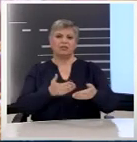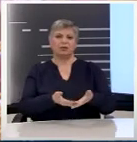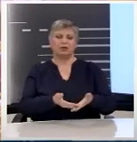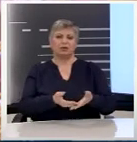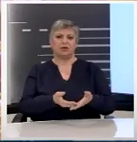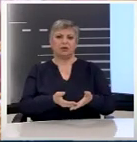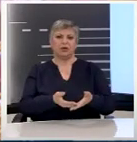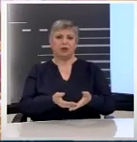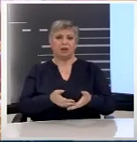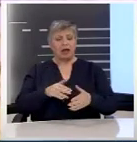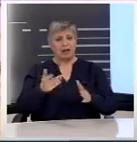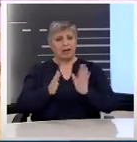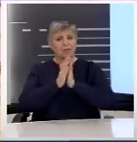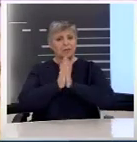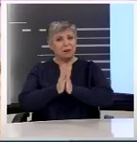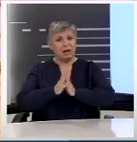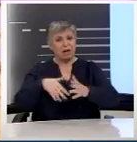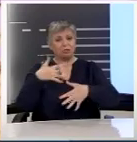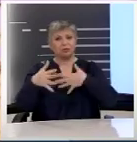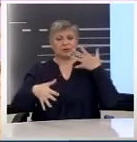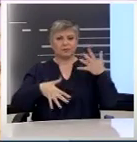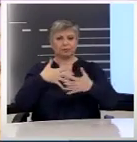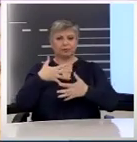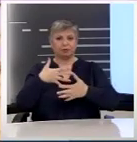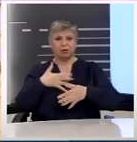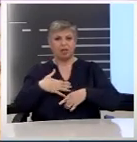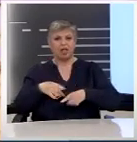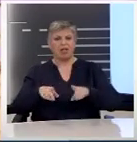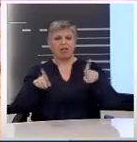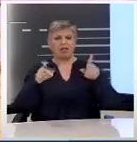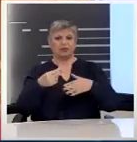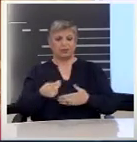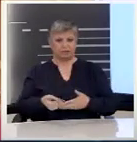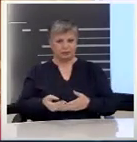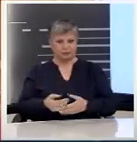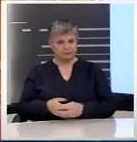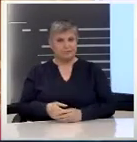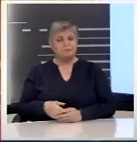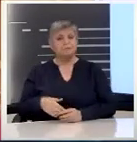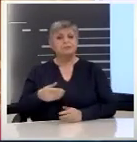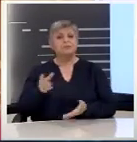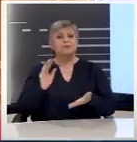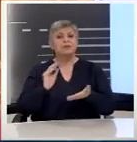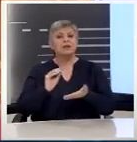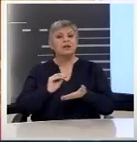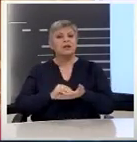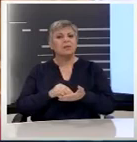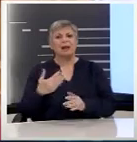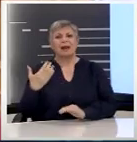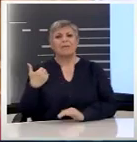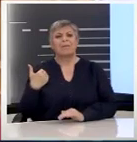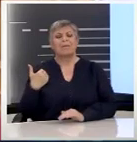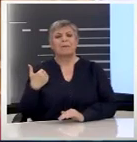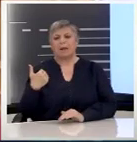Υπουργό. Παρακαλώ πολύ. Ησυχάστε. Ελάτε, κύριε Υπουργέ. Είπε όμως και κάτι άλλο ο αξιότιμος πρόεδρος της